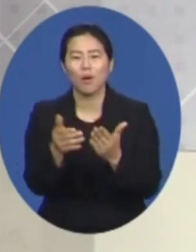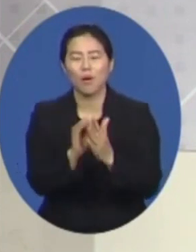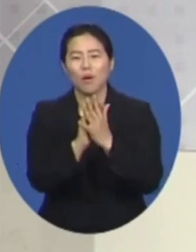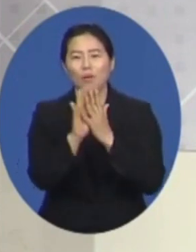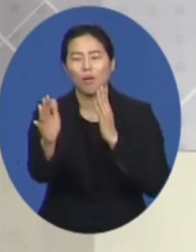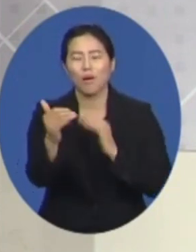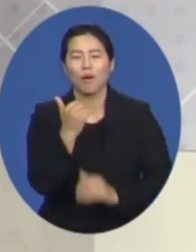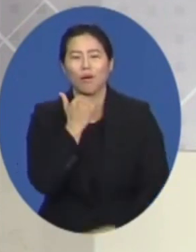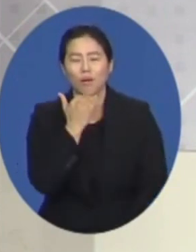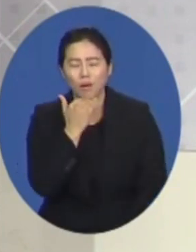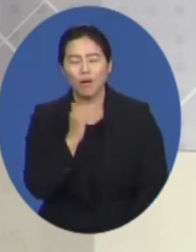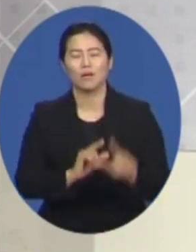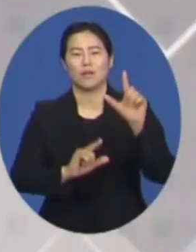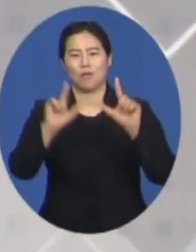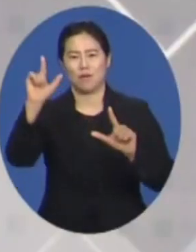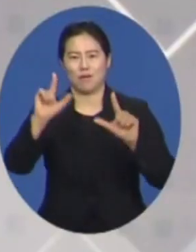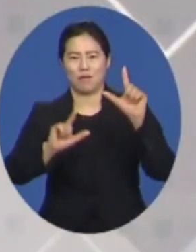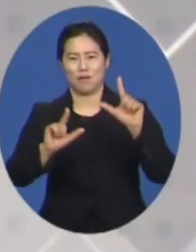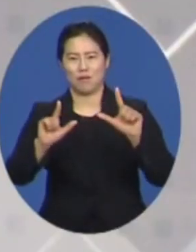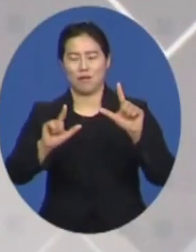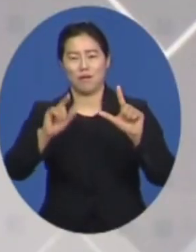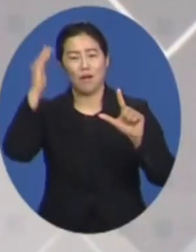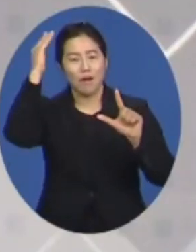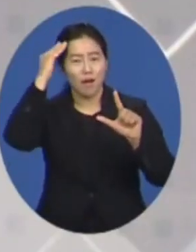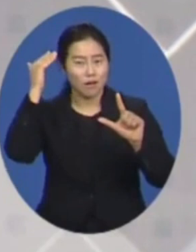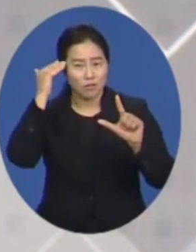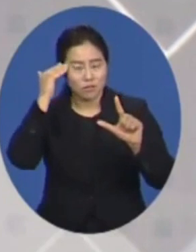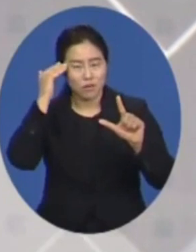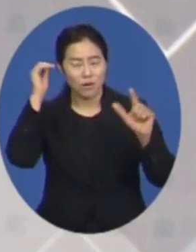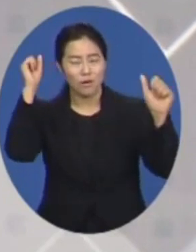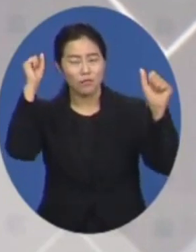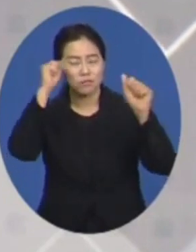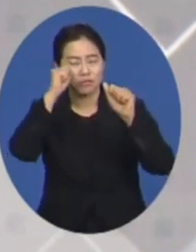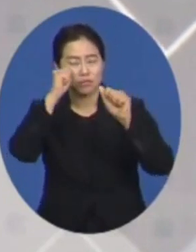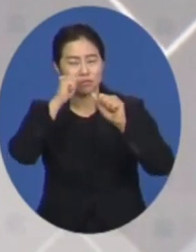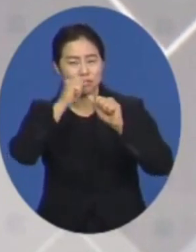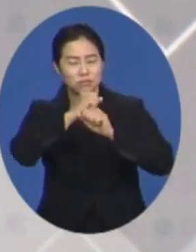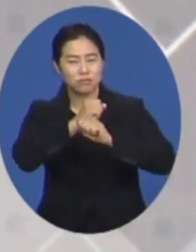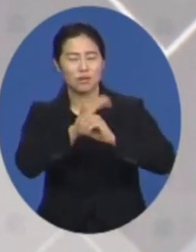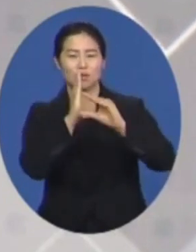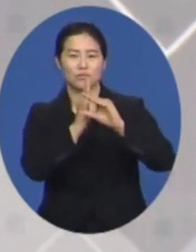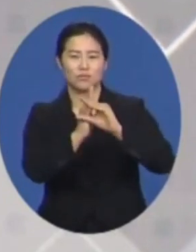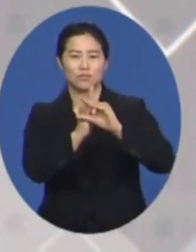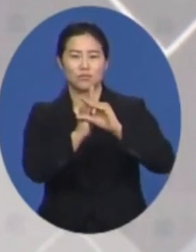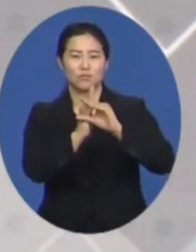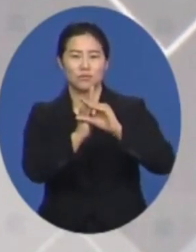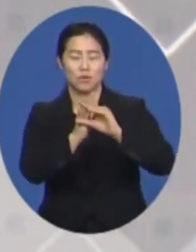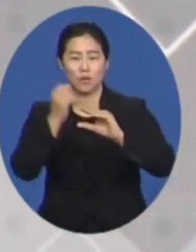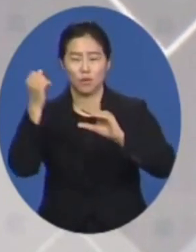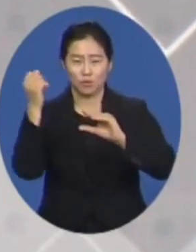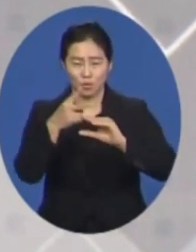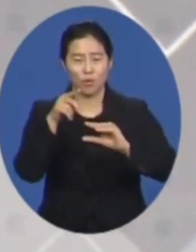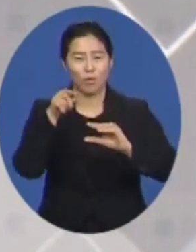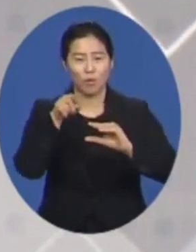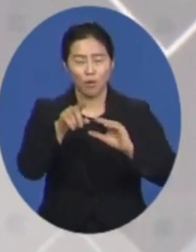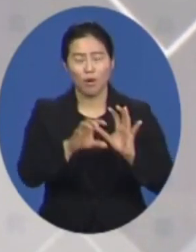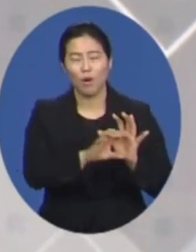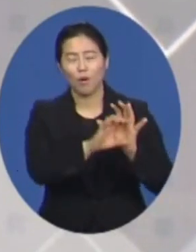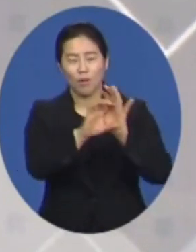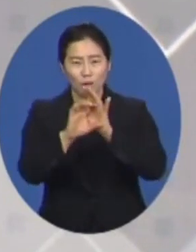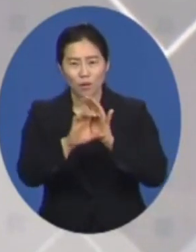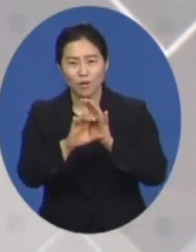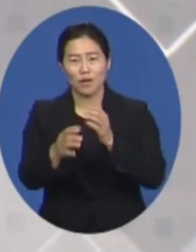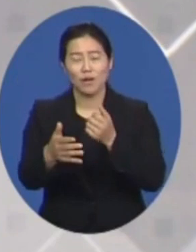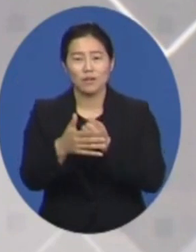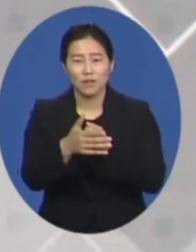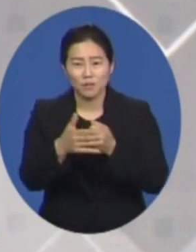서 있는 실정입니다 대한민국 이 망해가고 있습니다 이 와중에 정보 우한 폐렴 때문에